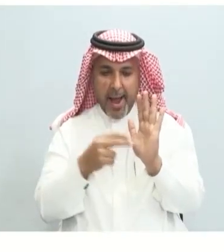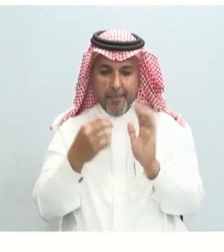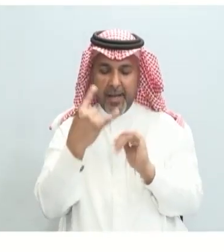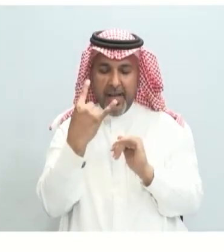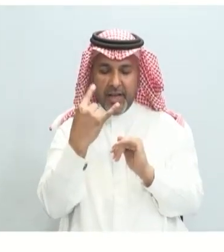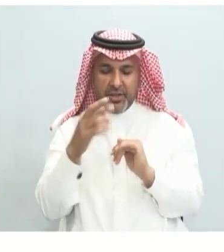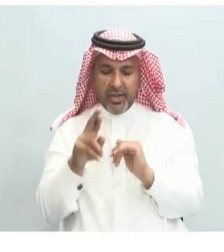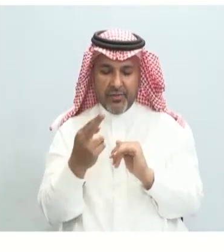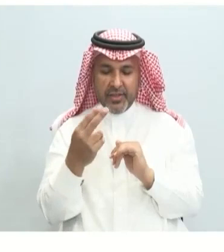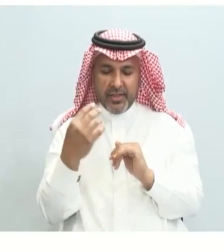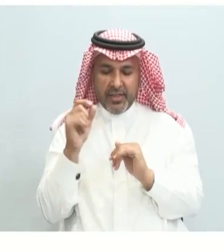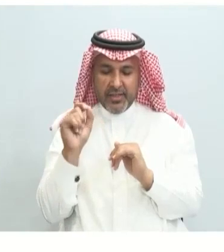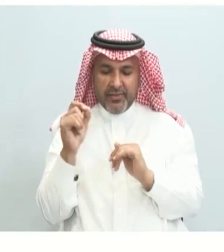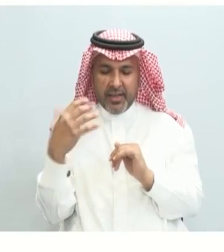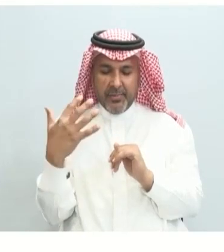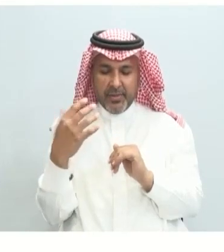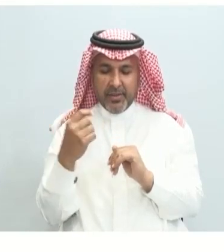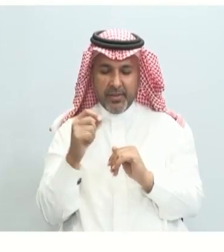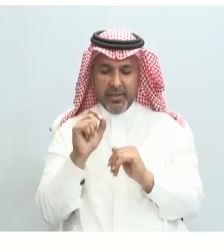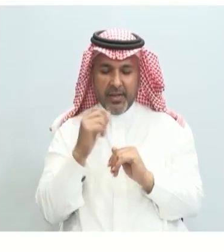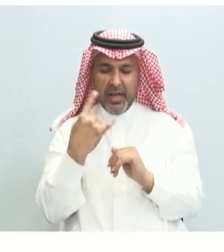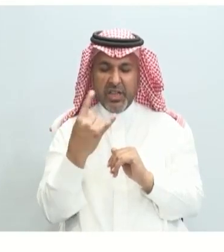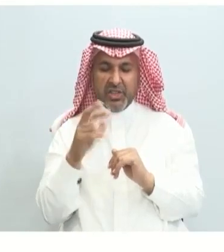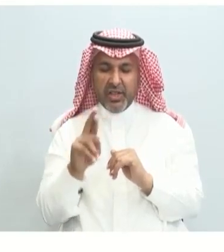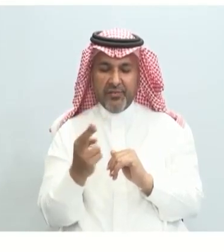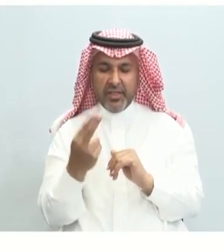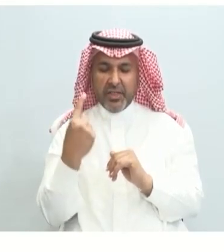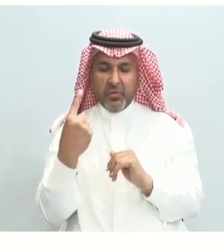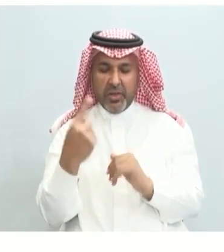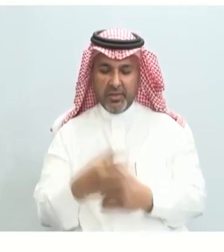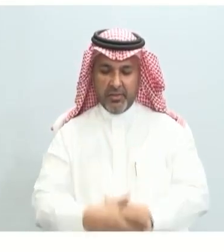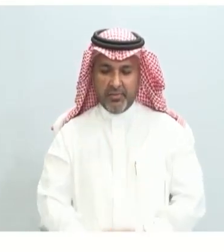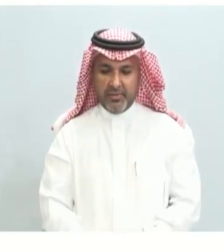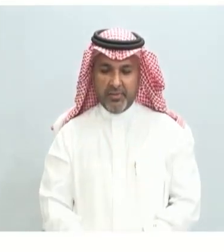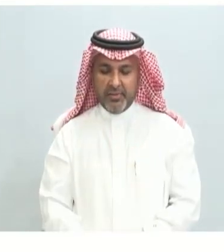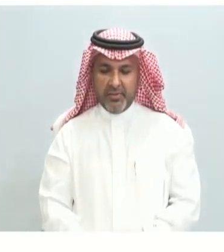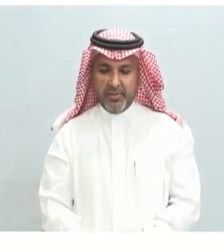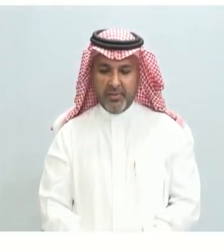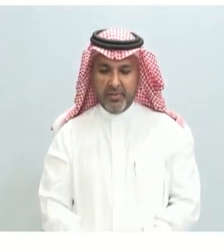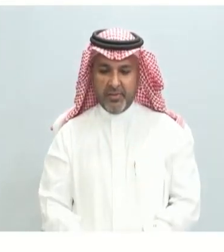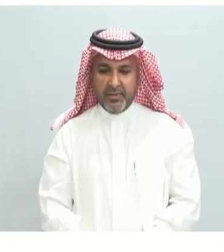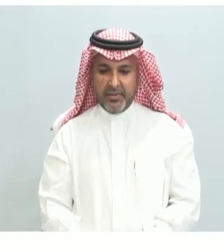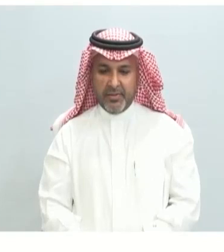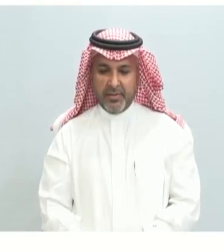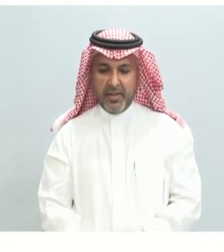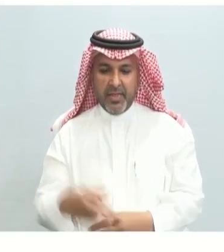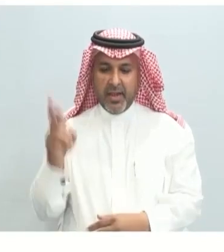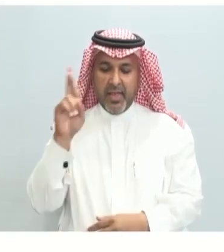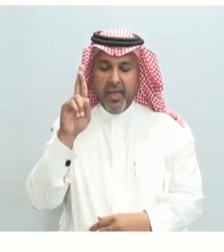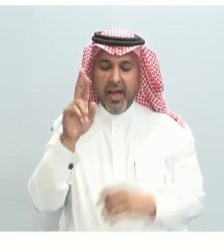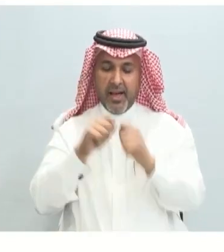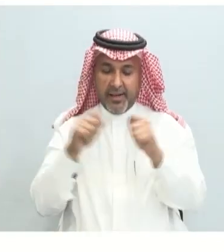10 105 يعني تقريبا 10.1 نقول 10.1 بهذا